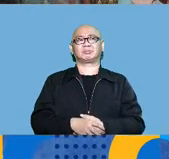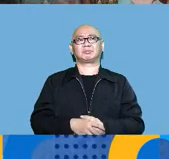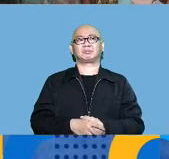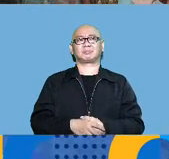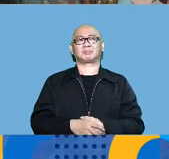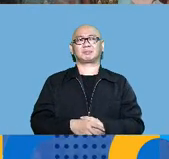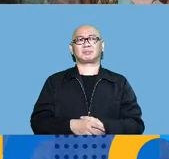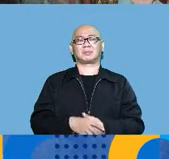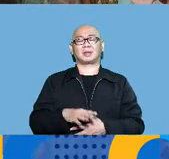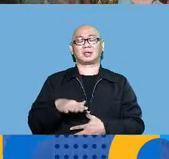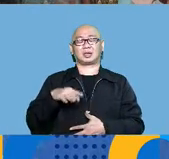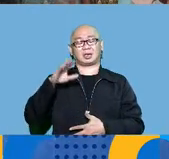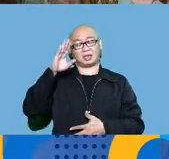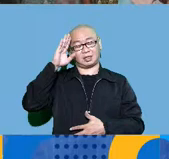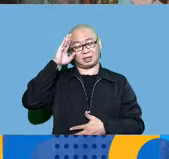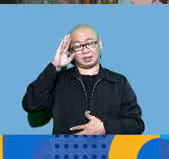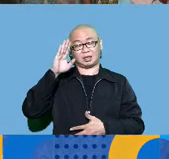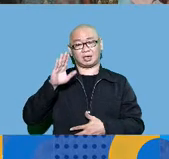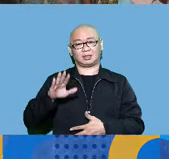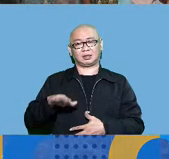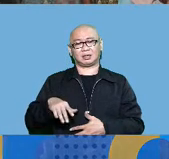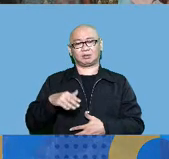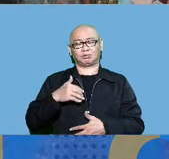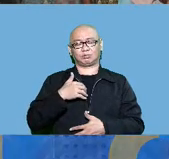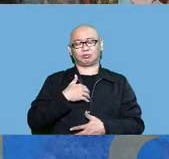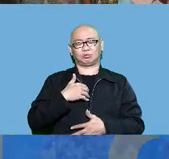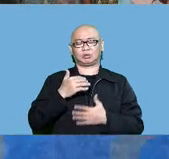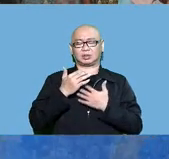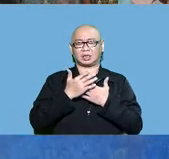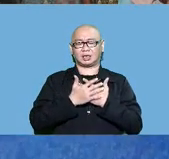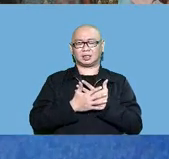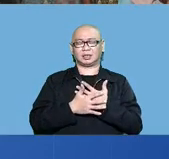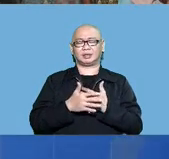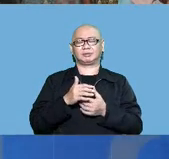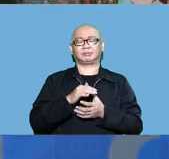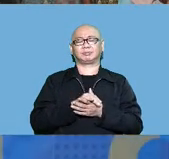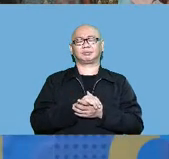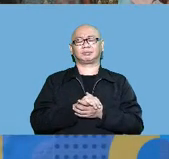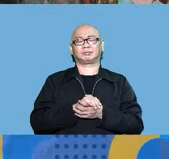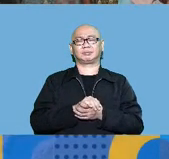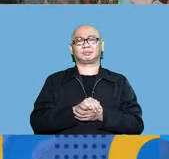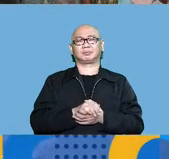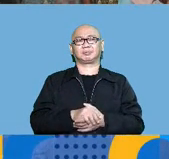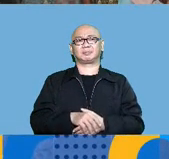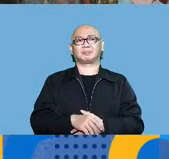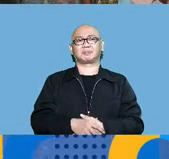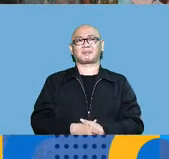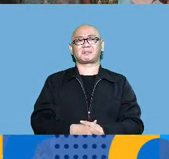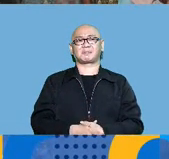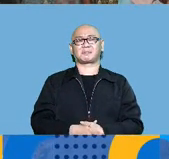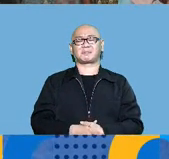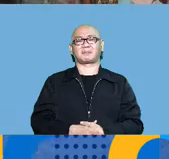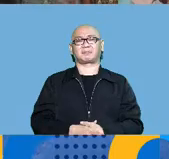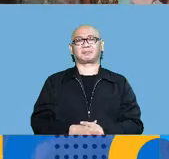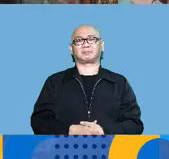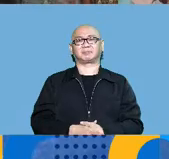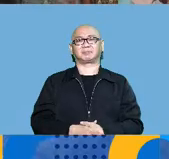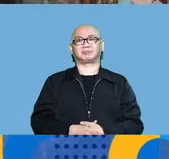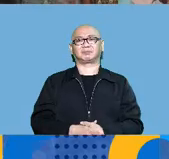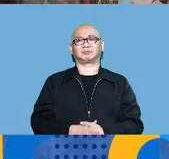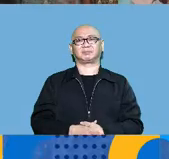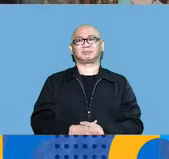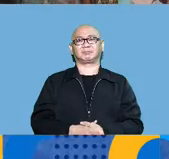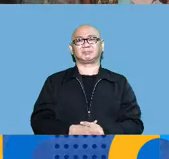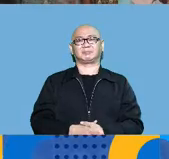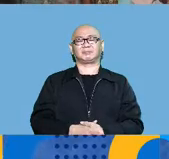anak laki-lakiku dan anak-anakku tersayang, Hermawan Agenugraha, Mirta Atinaima,